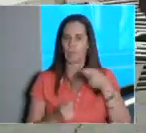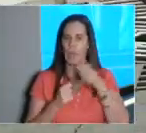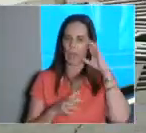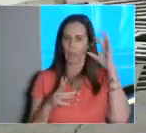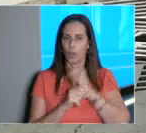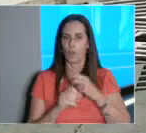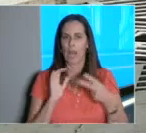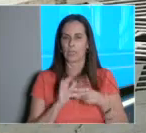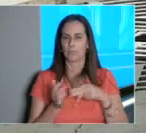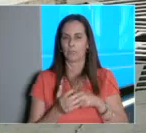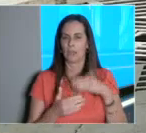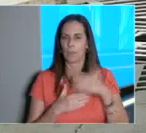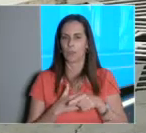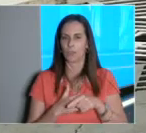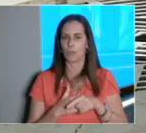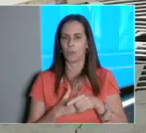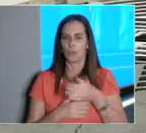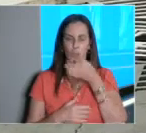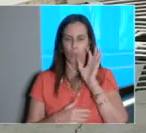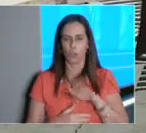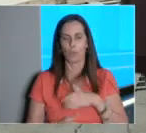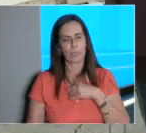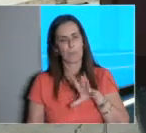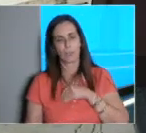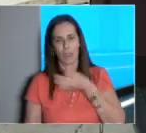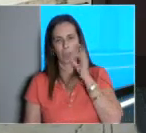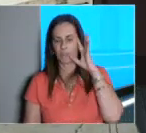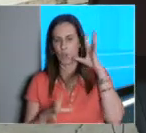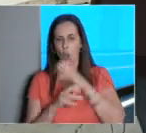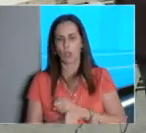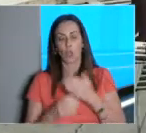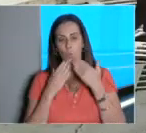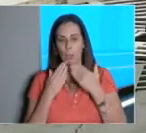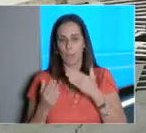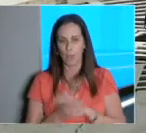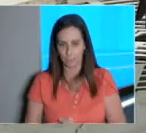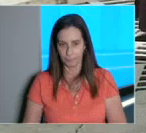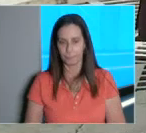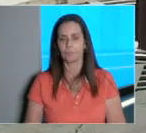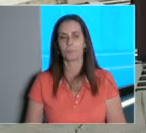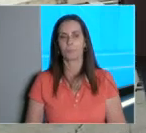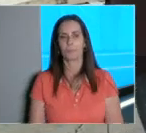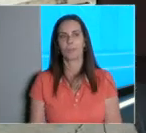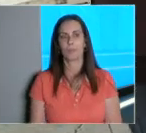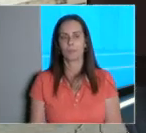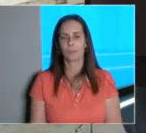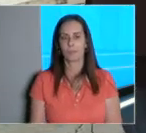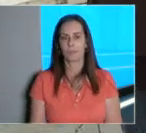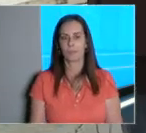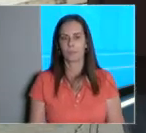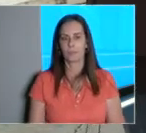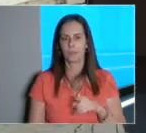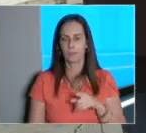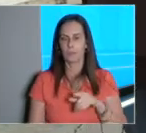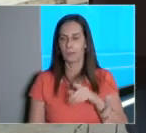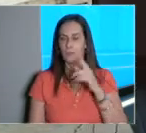ולא אסטרטגית. בסוף זה יהיה יותר טוב לכולם. אני מסכים איתו, עדיף אידיאולוגיה. טוב, אדוני, תודה רבה, המון נחמד לשוחח איתך. תודה לכם. לדעתי זה מצביע